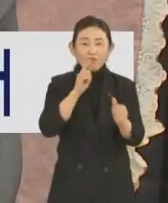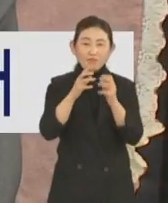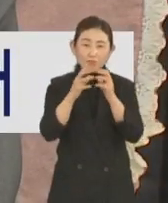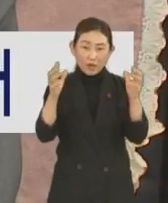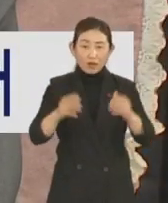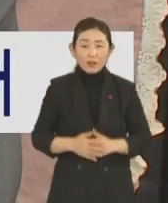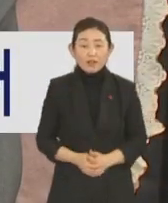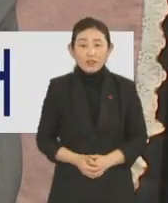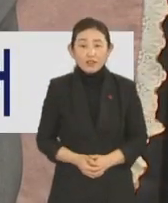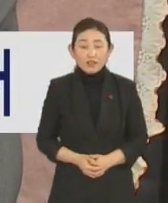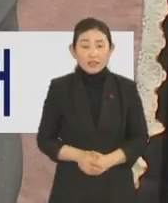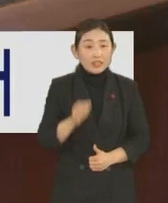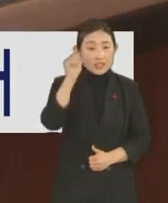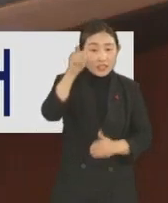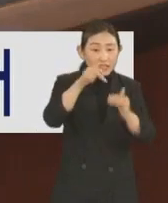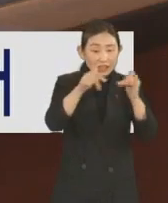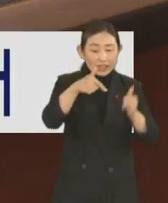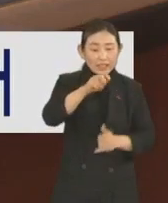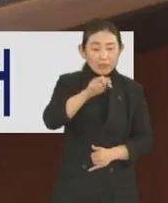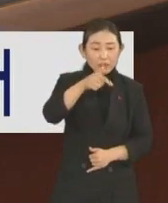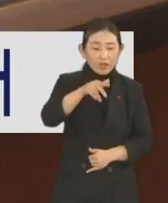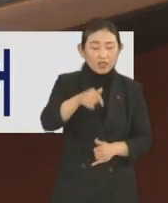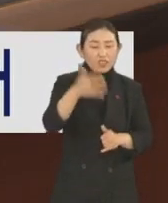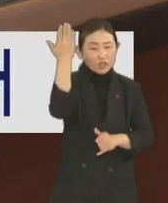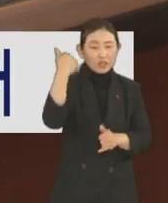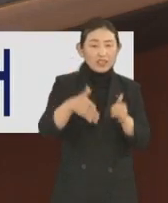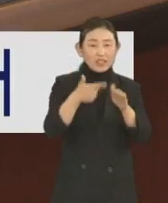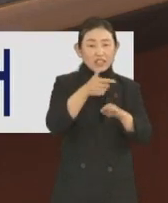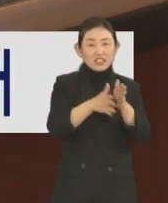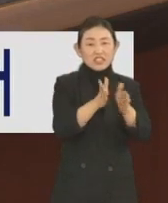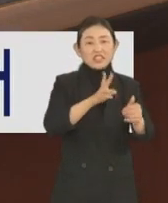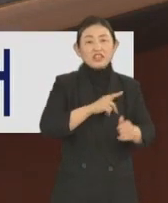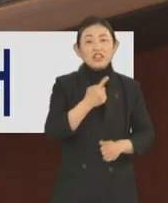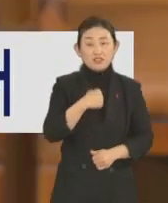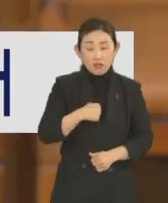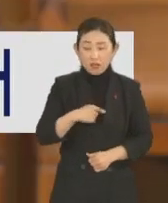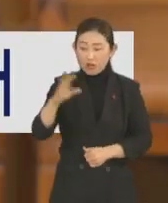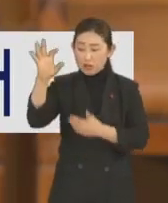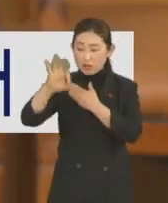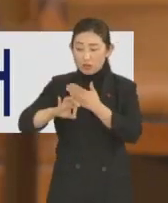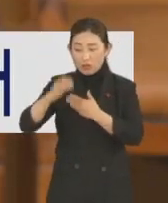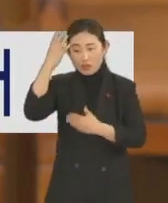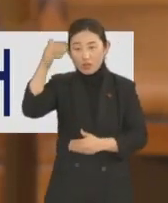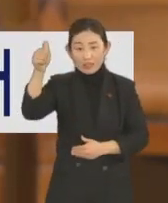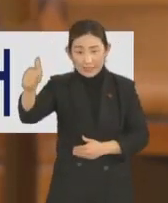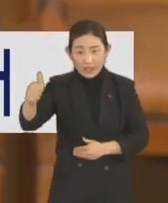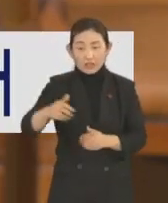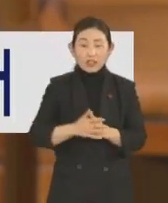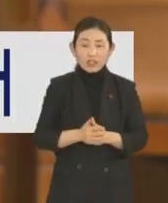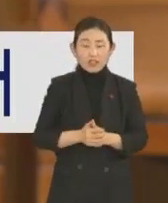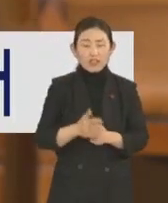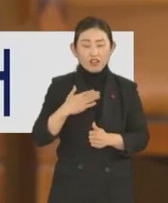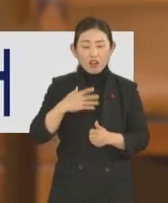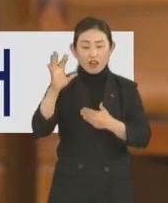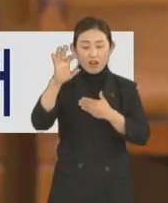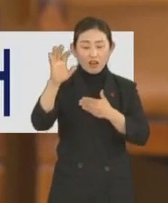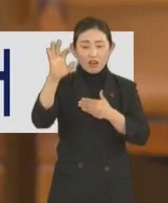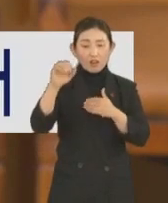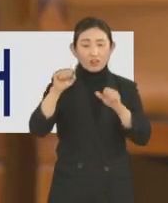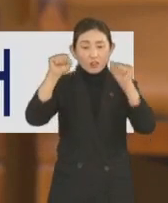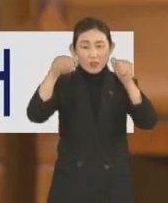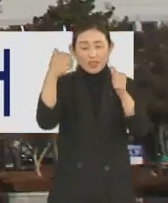서구 체육회장 선거에 출마한 김경시 전 대전시의원은 서구청장으로부터 대전시 체육회 부회장직을 주기로